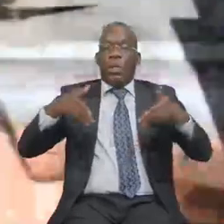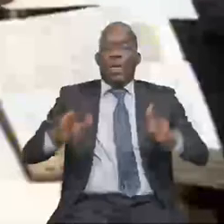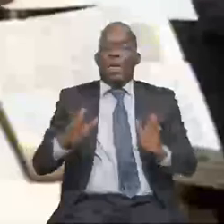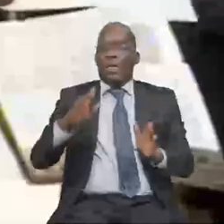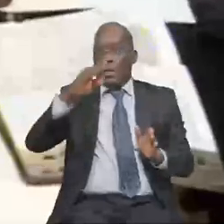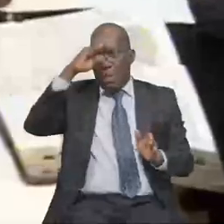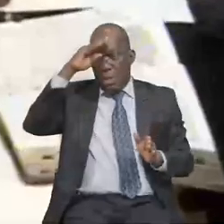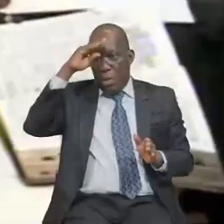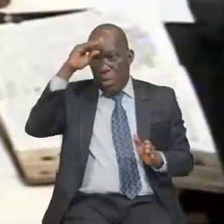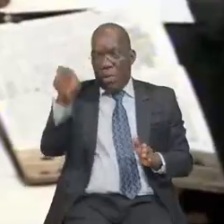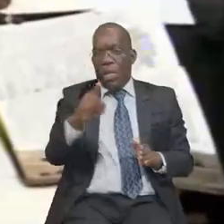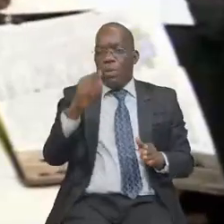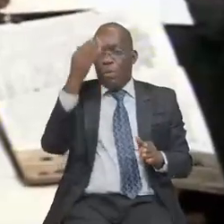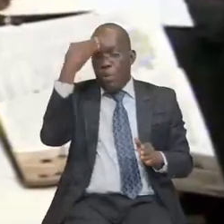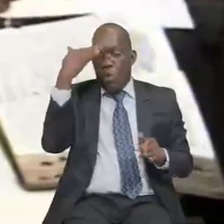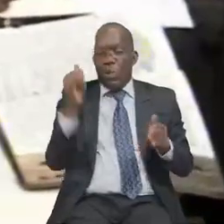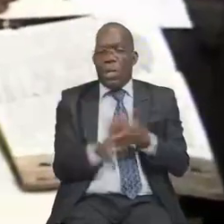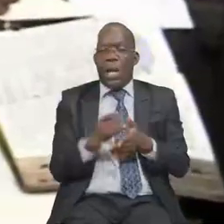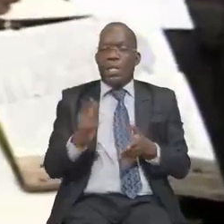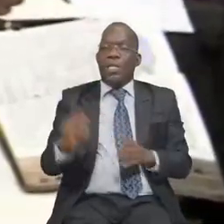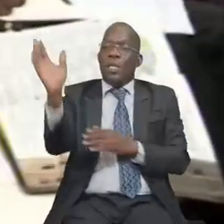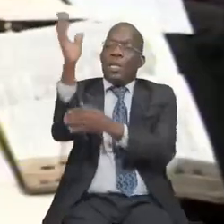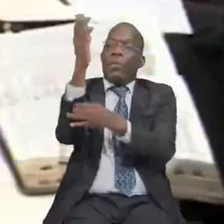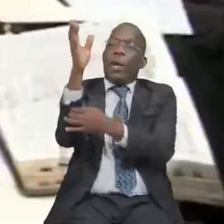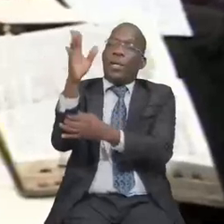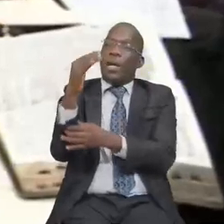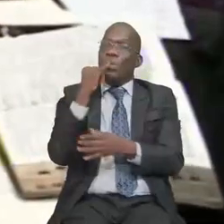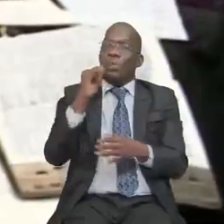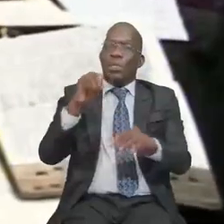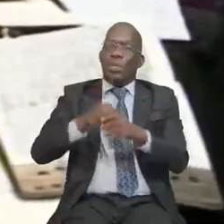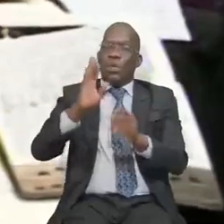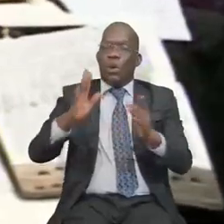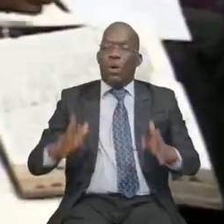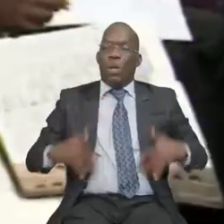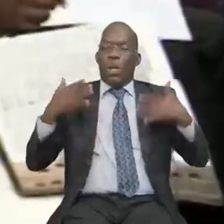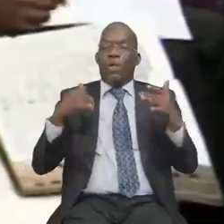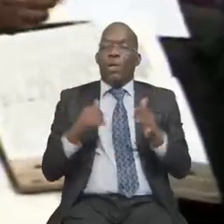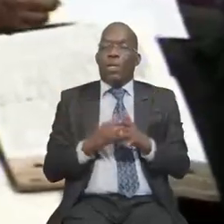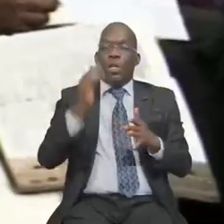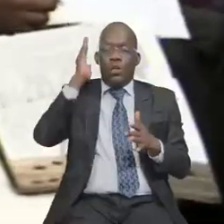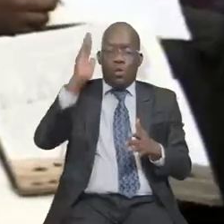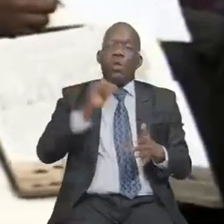bannière est dans ta vie. Elle est élevée, elle ne va pas descendre.